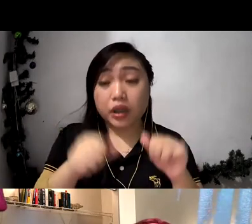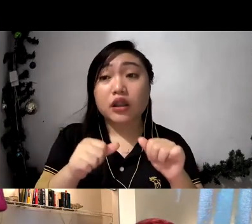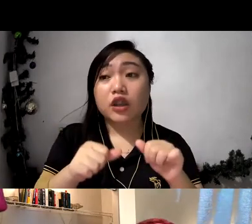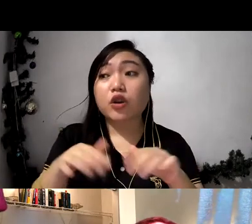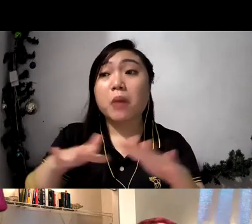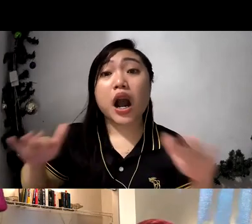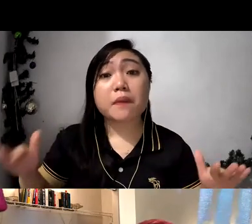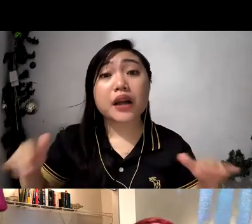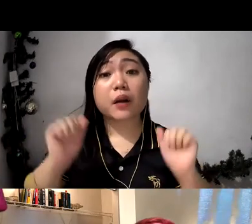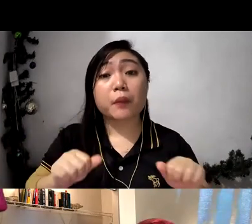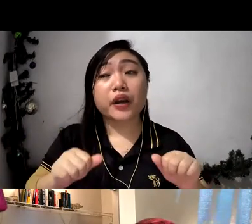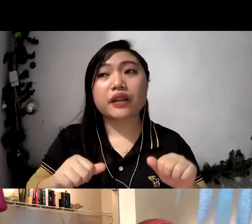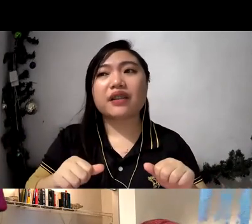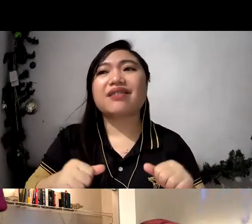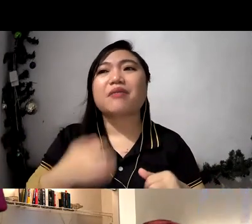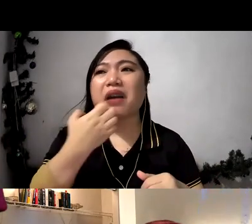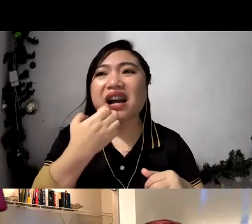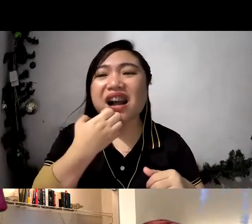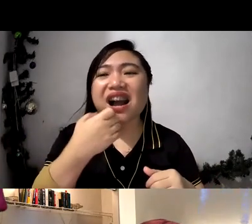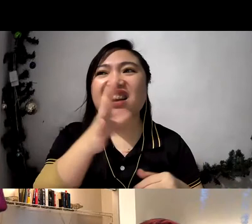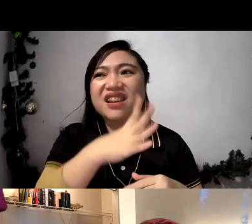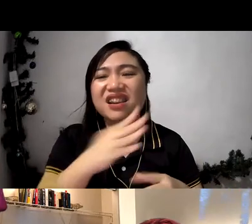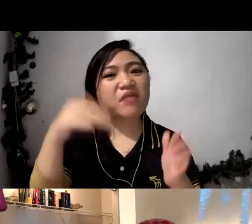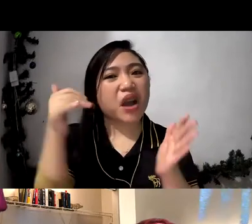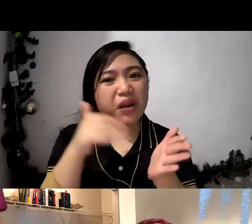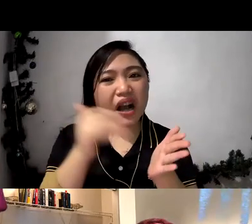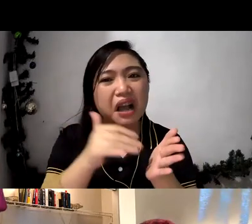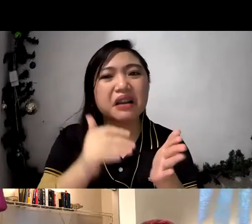at makapag-aral. So those kind of conditions na